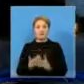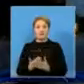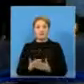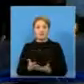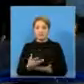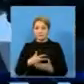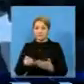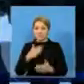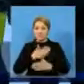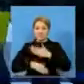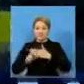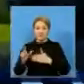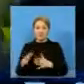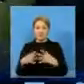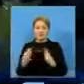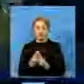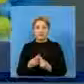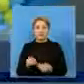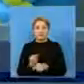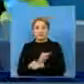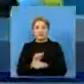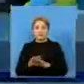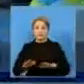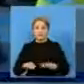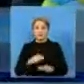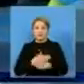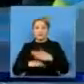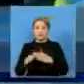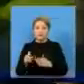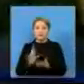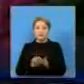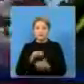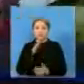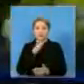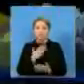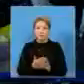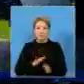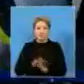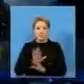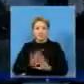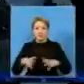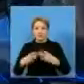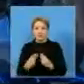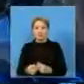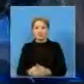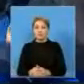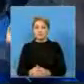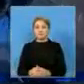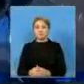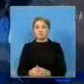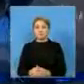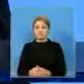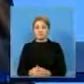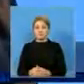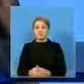головой обрели инвалиды, семьи, воспитывающие детей с ограниченными возможностями, пенсионеры по возрасту, неполные семьи. Мемлекет башысын